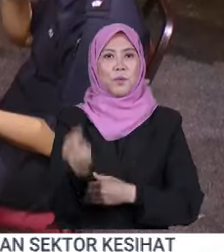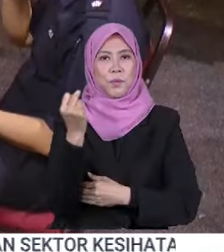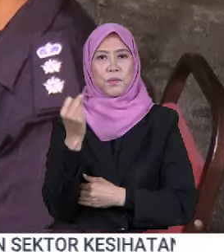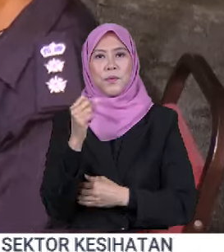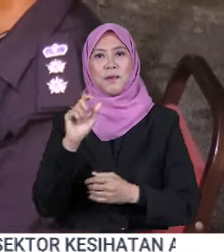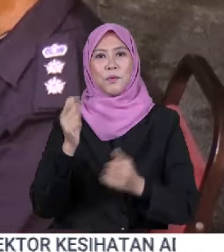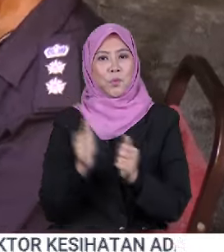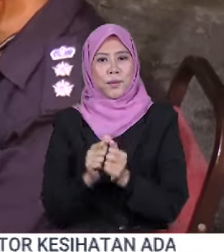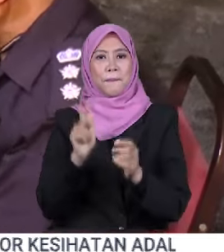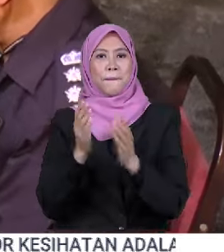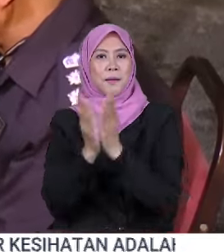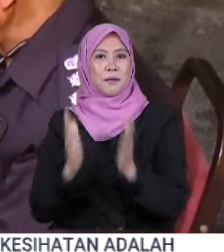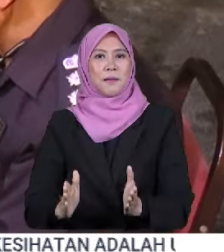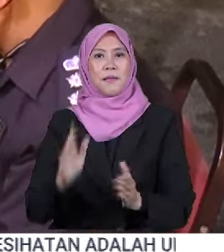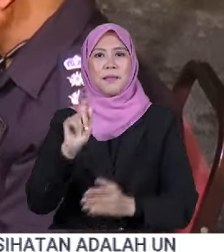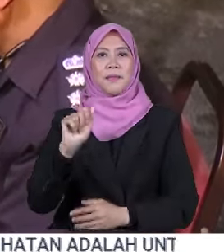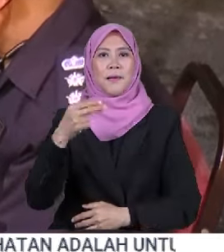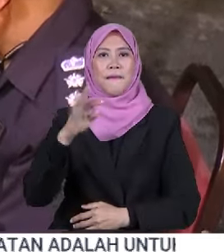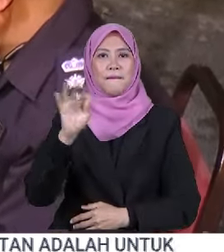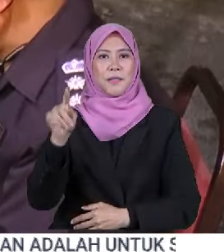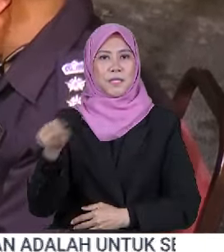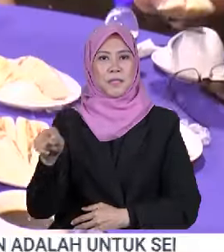tahfiz Alquran Al Falah